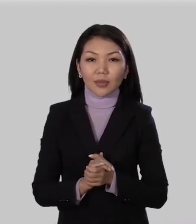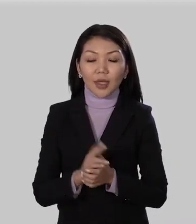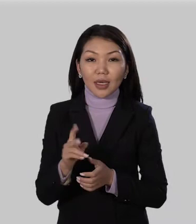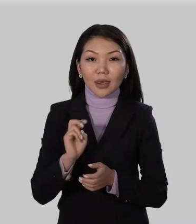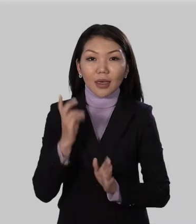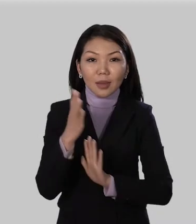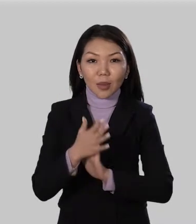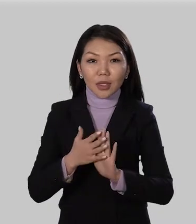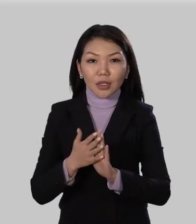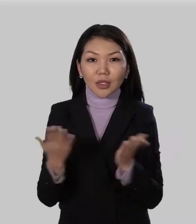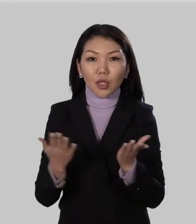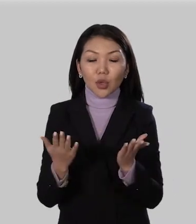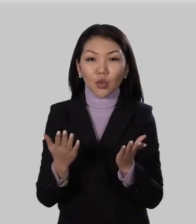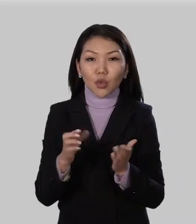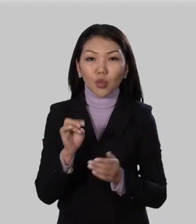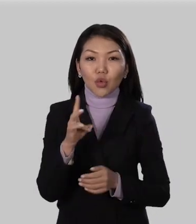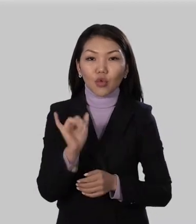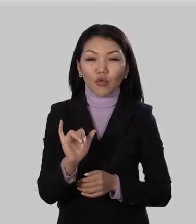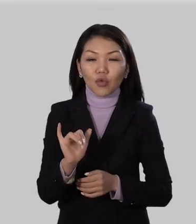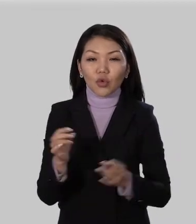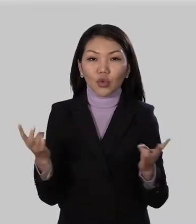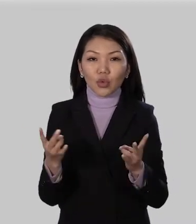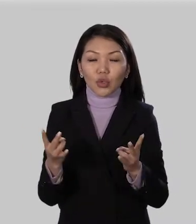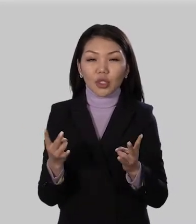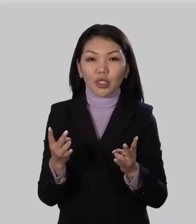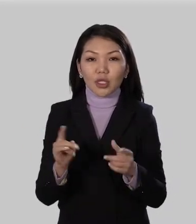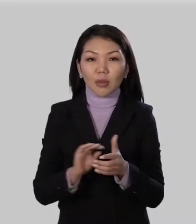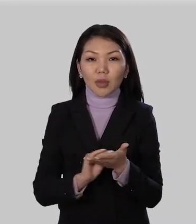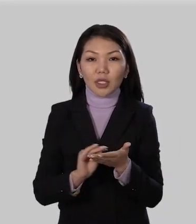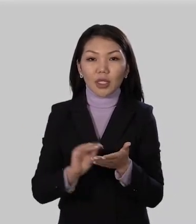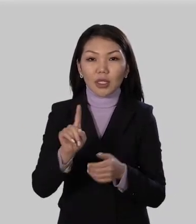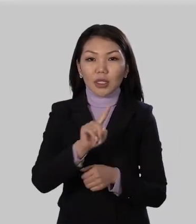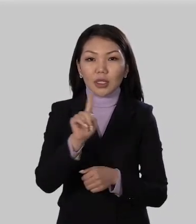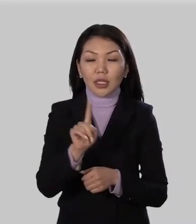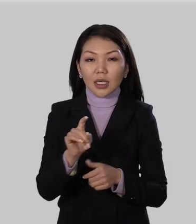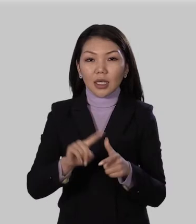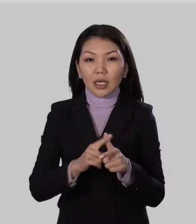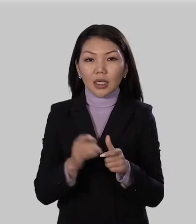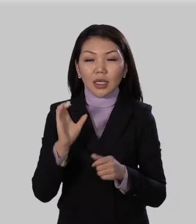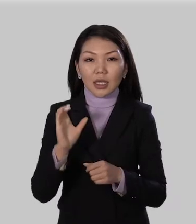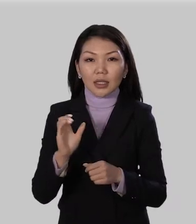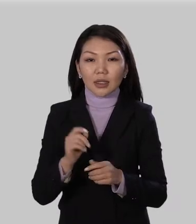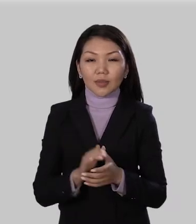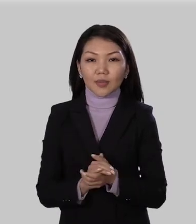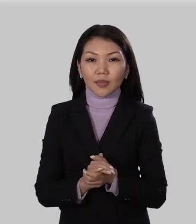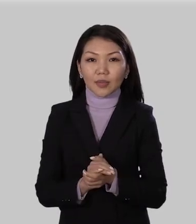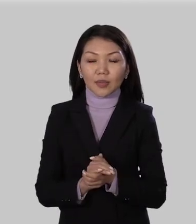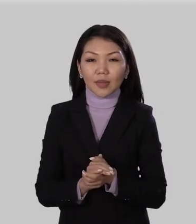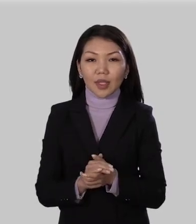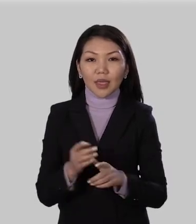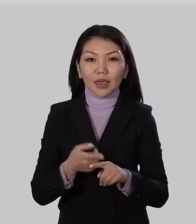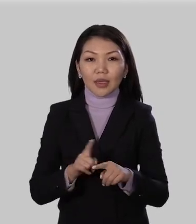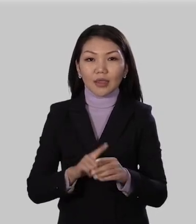Как же понять, какую букву следует писать, «з» или «с»? Этим же вопросом задается неуч Петя